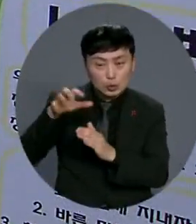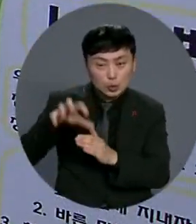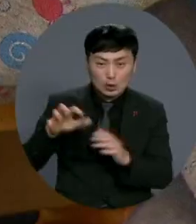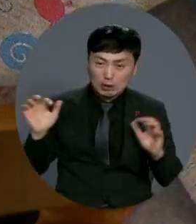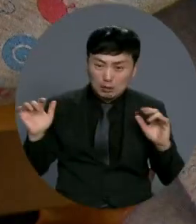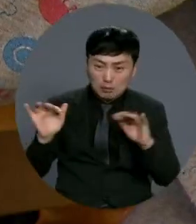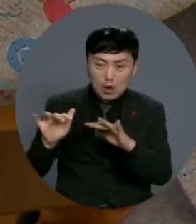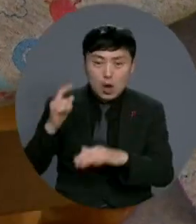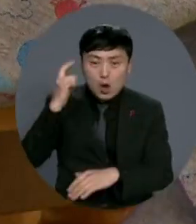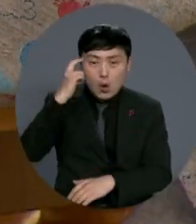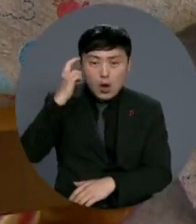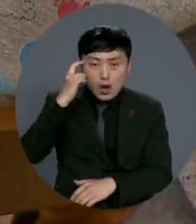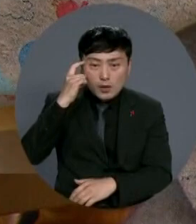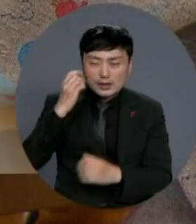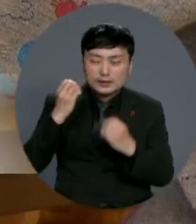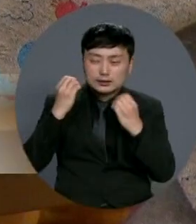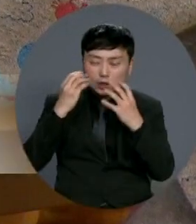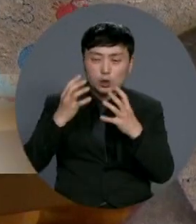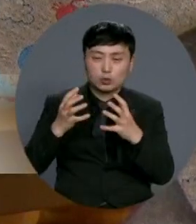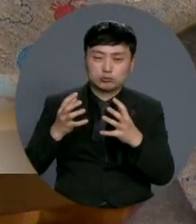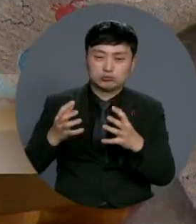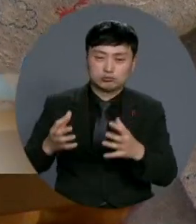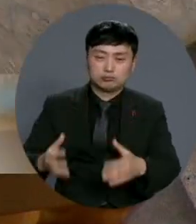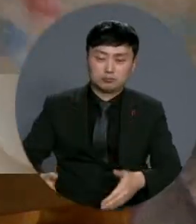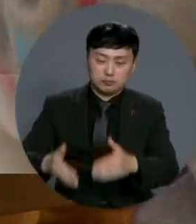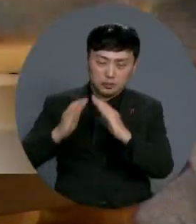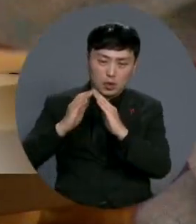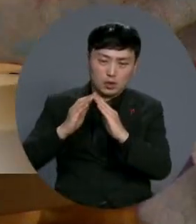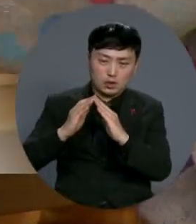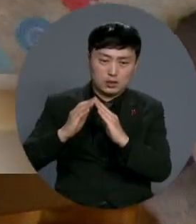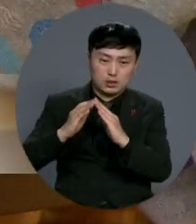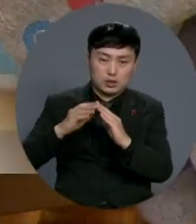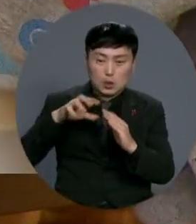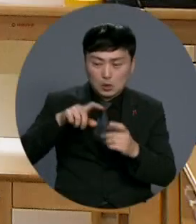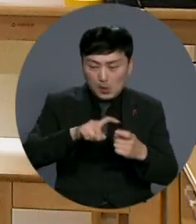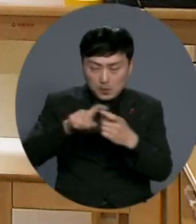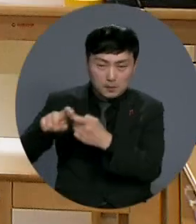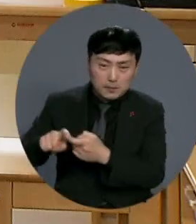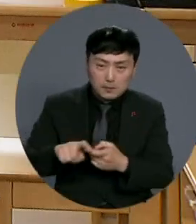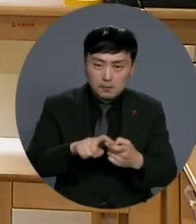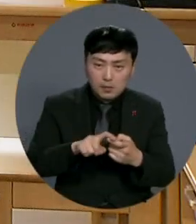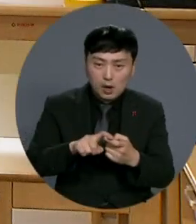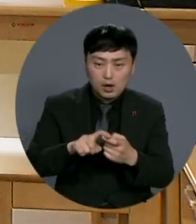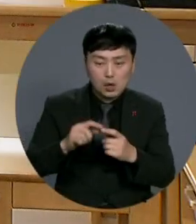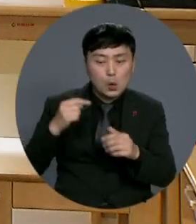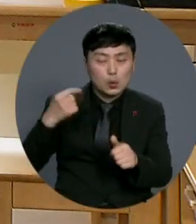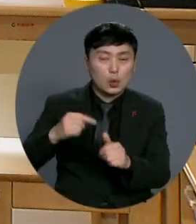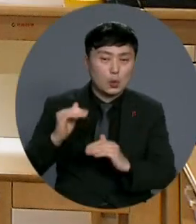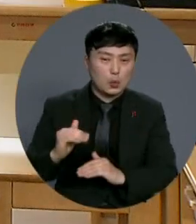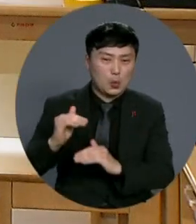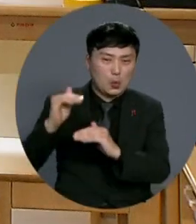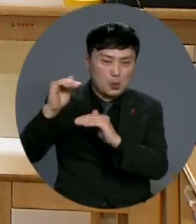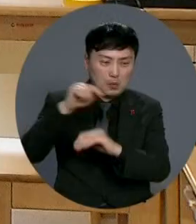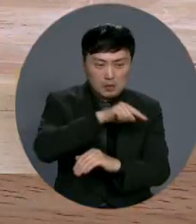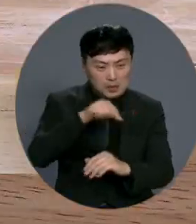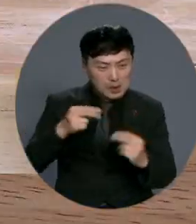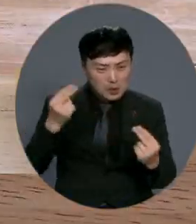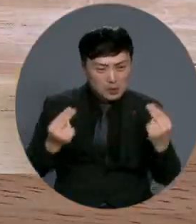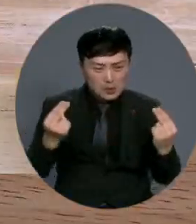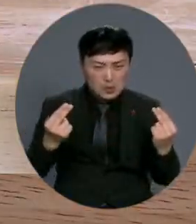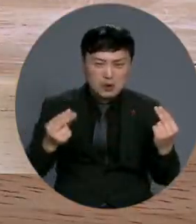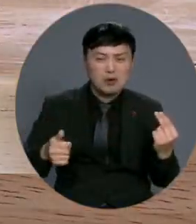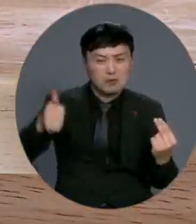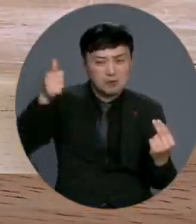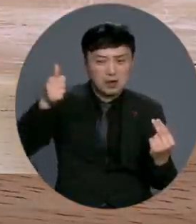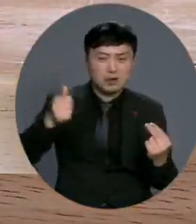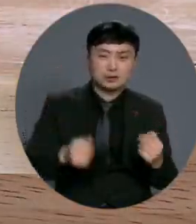자명합니다 모두 신축 유치원이다 보니 시설 등 교육 인프라는 물론 커리큘럼 면에서도 비교가 불가합니다 안동